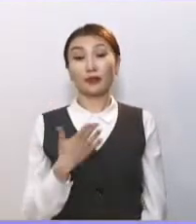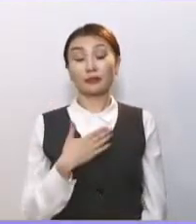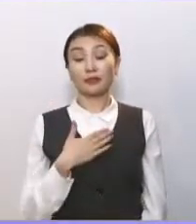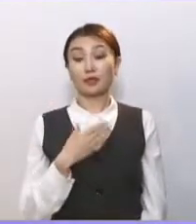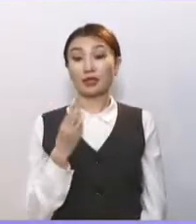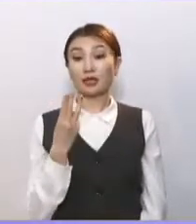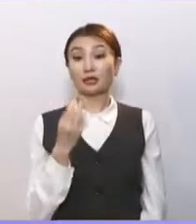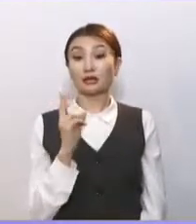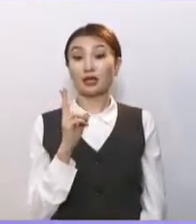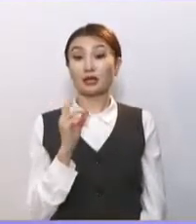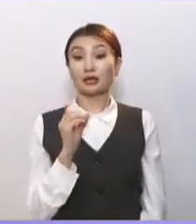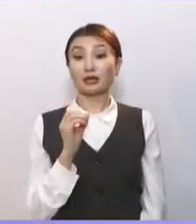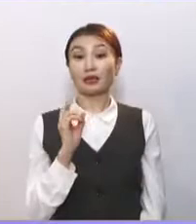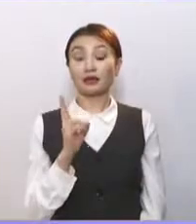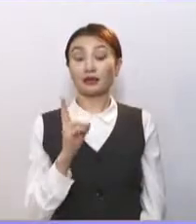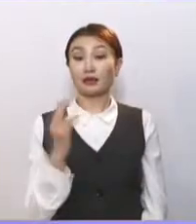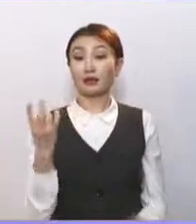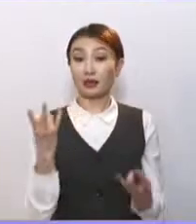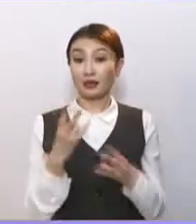Бизге шакек керек болот.